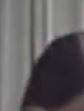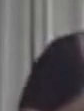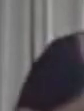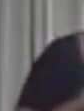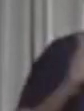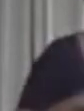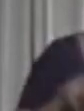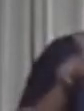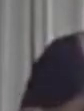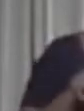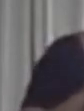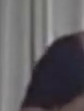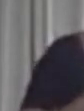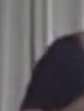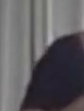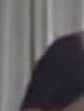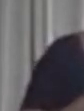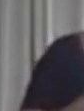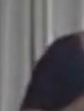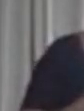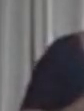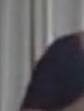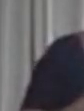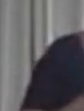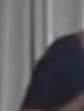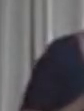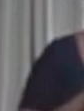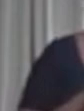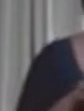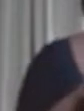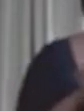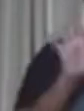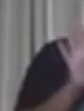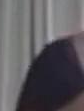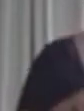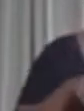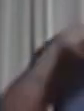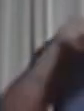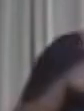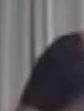ஒரே நாடு ஒரே சட்டம் என்ற செயலணி ஒன்றை கொண்டு வருவதற்காக உயிர்த்த ஞாயிறு தாக்குதலின்